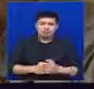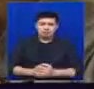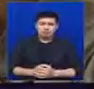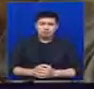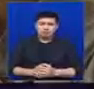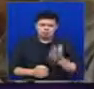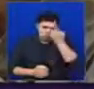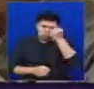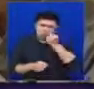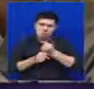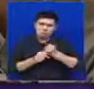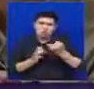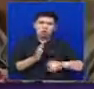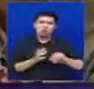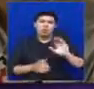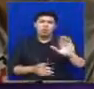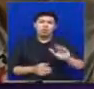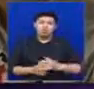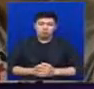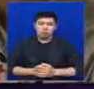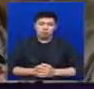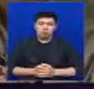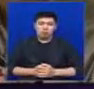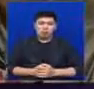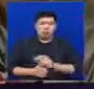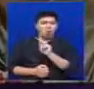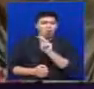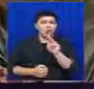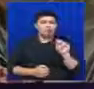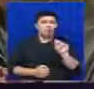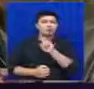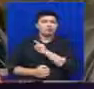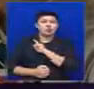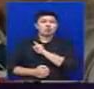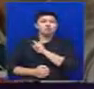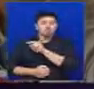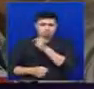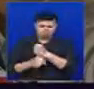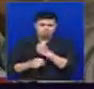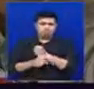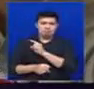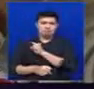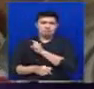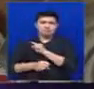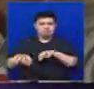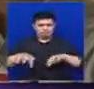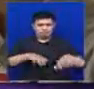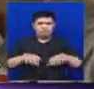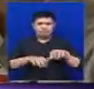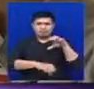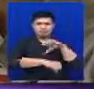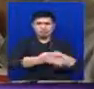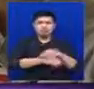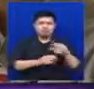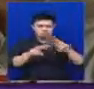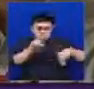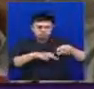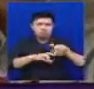เกินกว่าเหตุเราก็จะไป ให้กรทไปดำเนินการ ให้กรทเข้าไปเขาก็ไปที่เจ้าภา